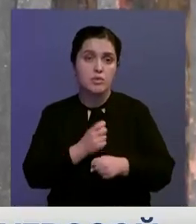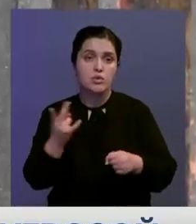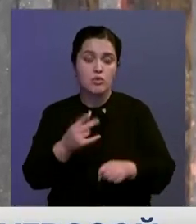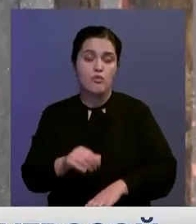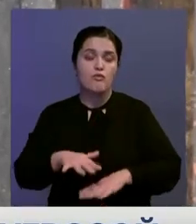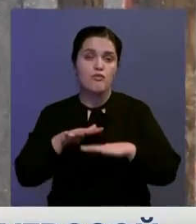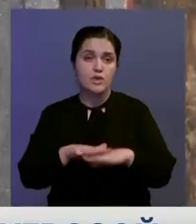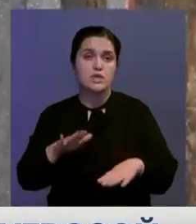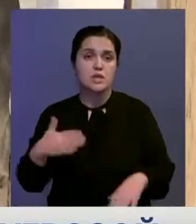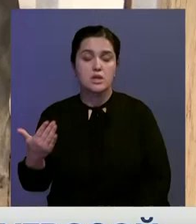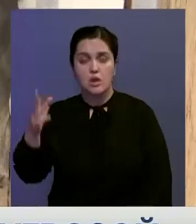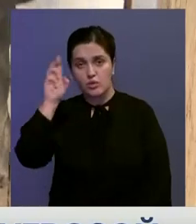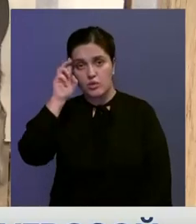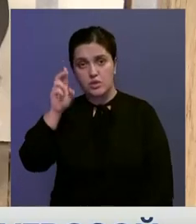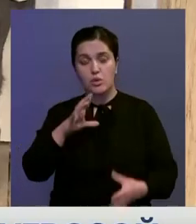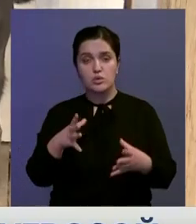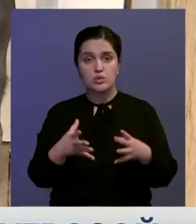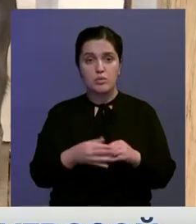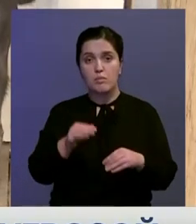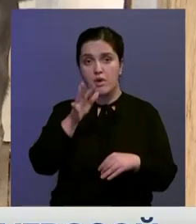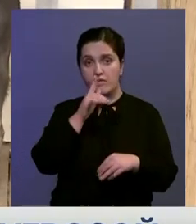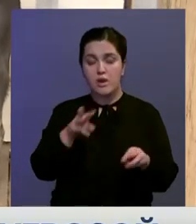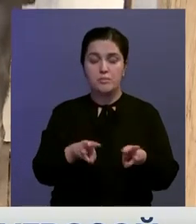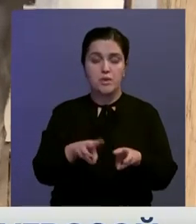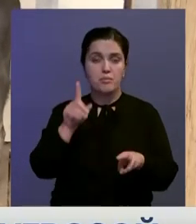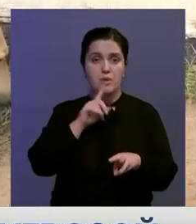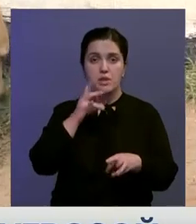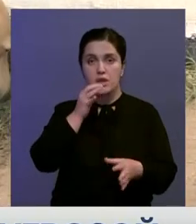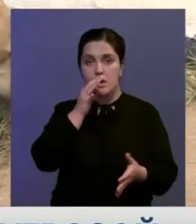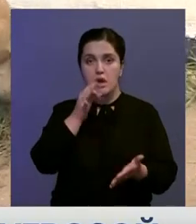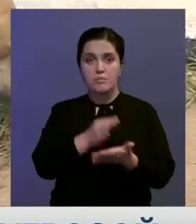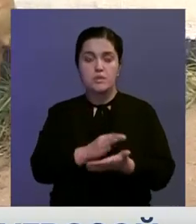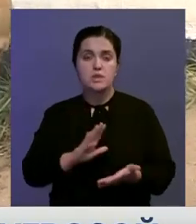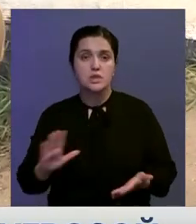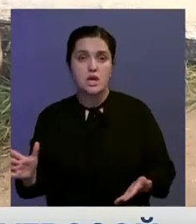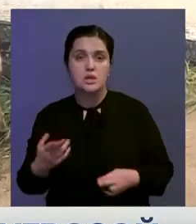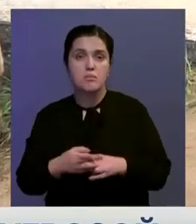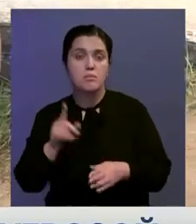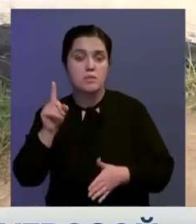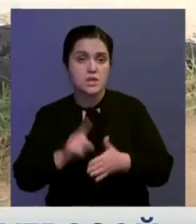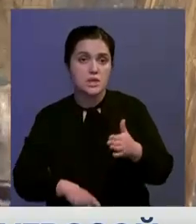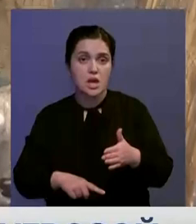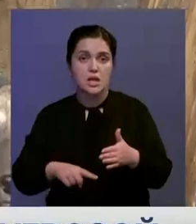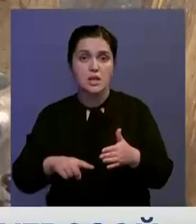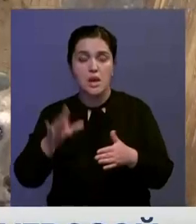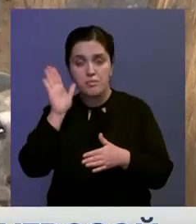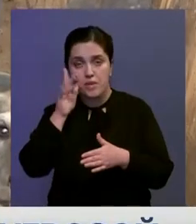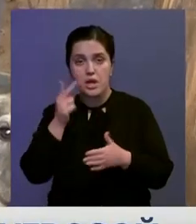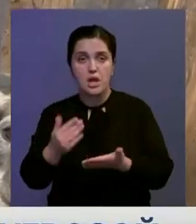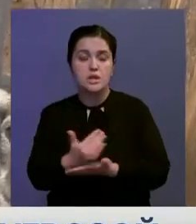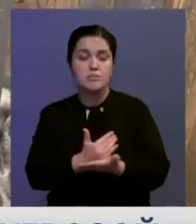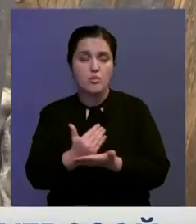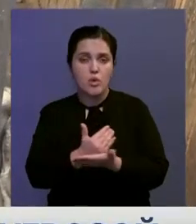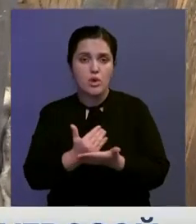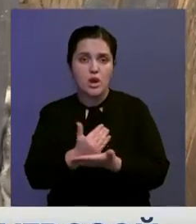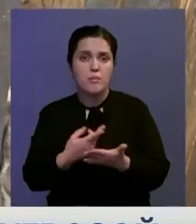финансирование со стороны государства. Сумму и сроки в министерстве пока не обозначили. Что касается признания породы, то здесь только для сбора